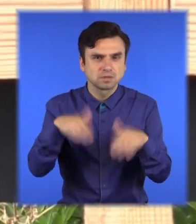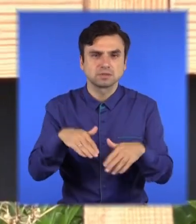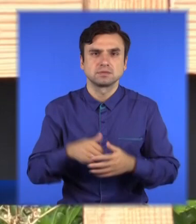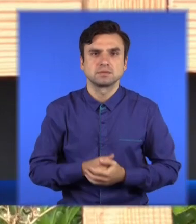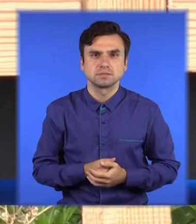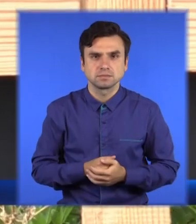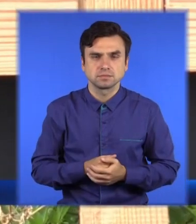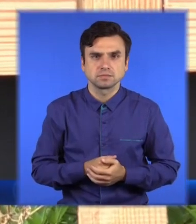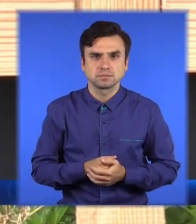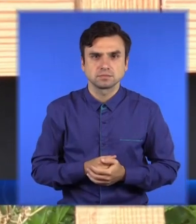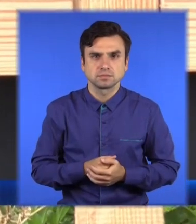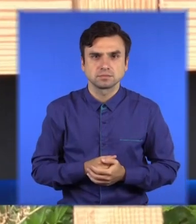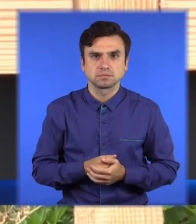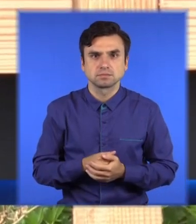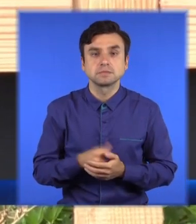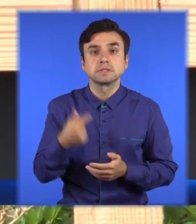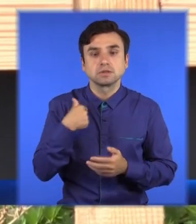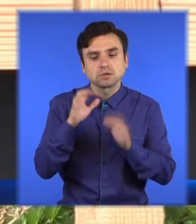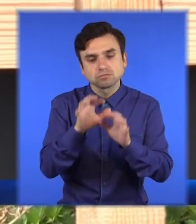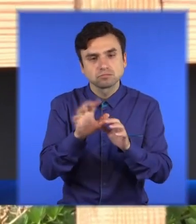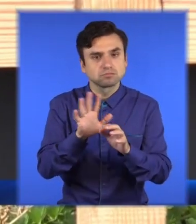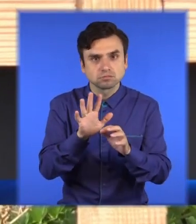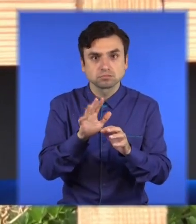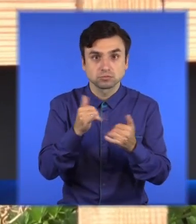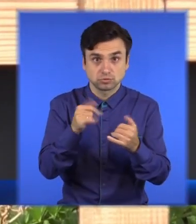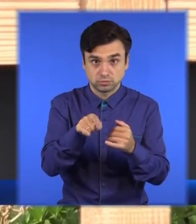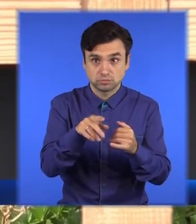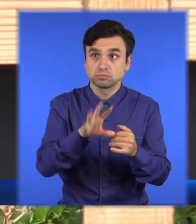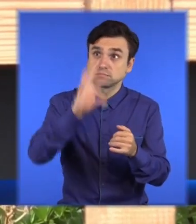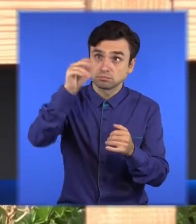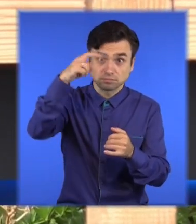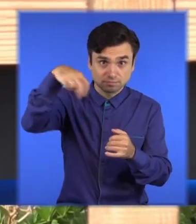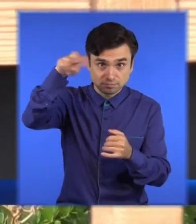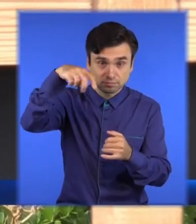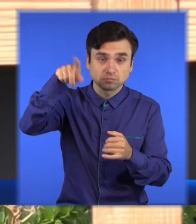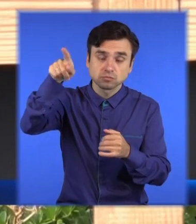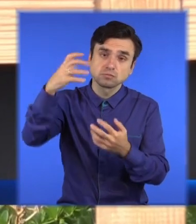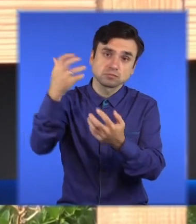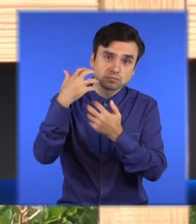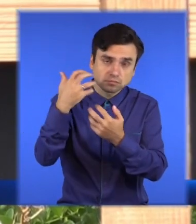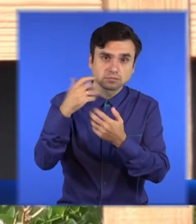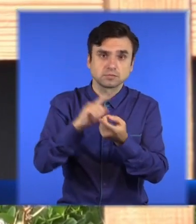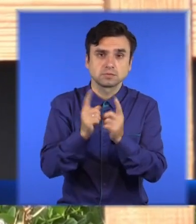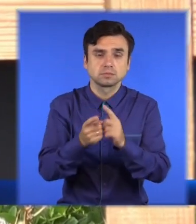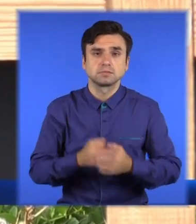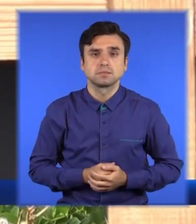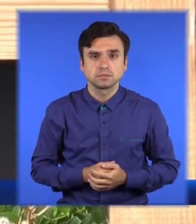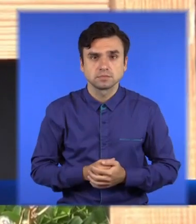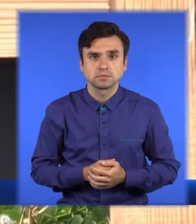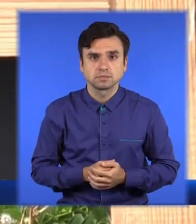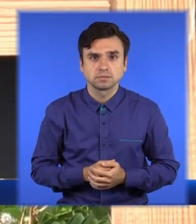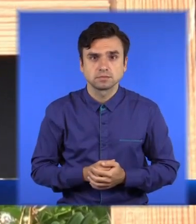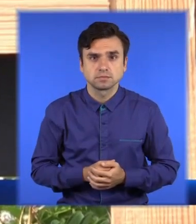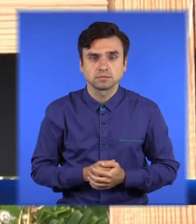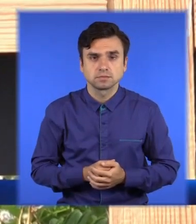Ты сам видишь, пожалуйста, ты наш ангелочек, теперь ты наш ангел-хранитель. Теперь не мы за тебя в ответе,